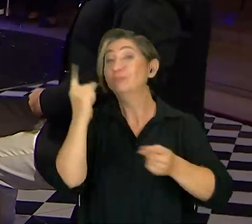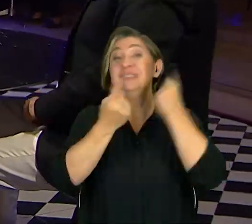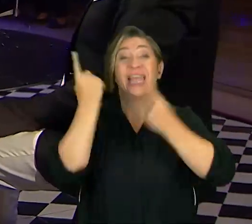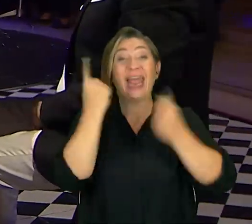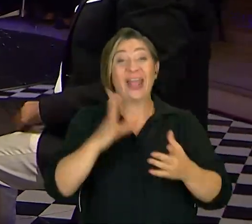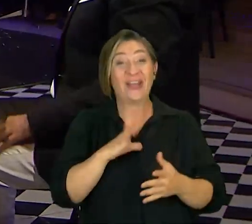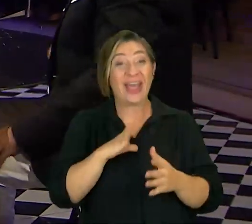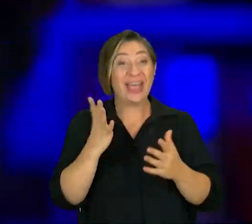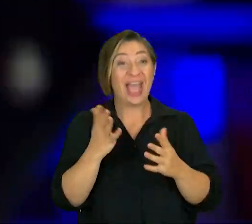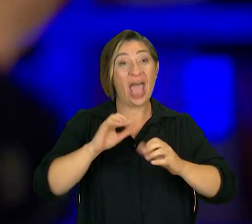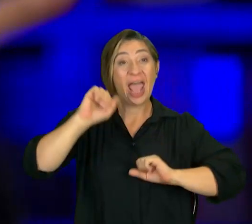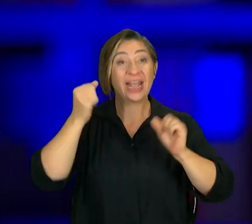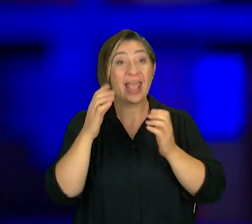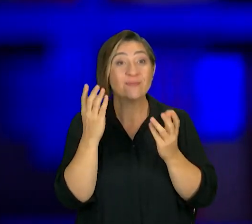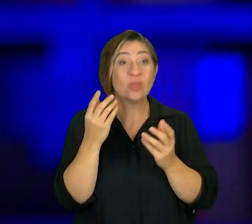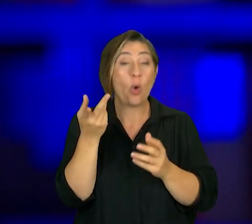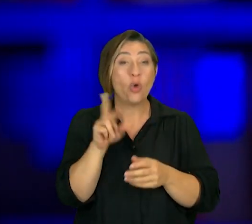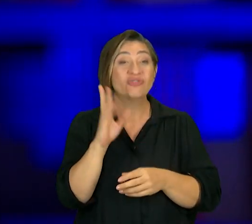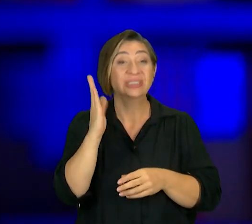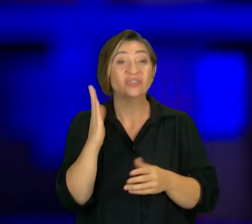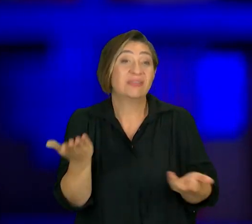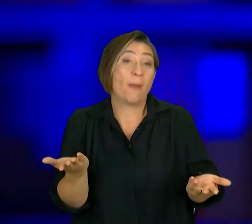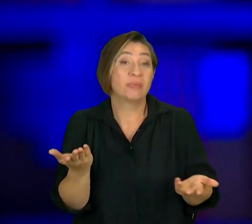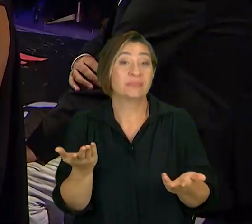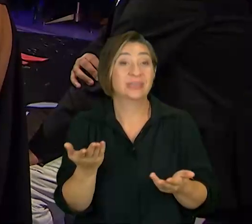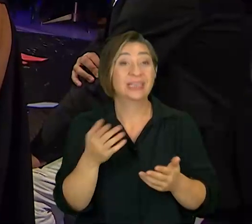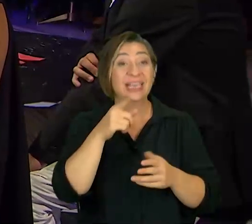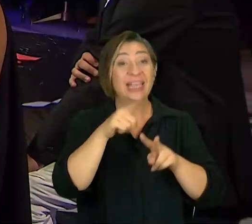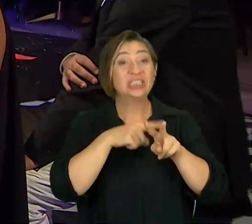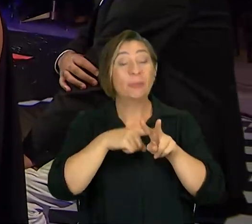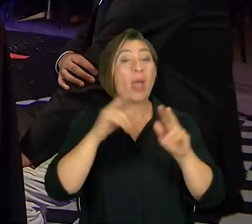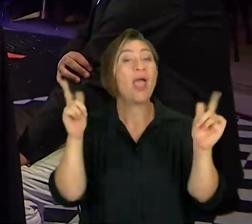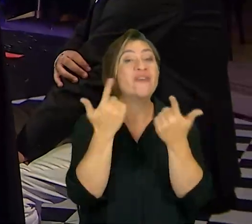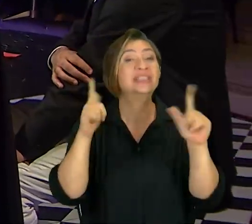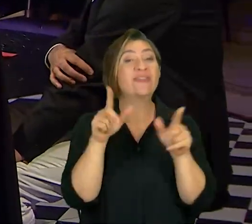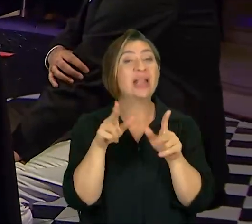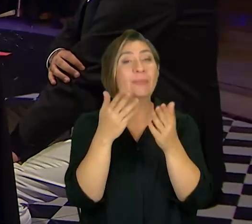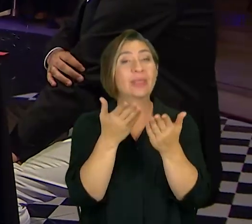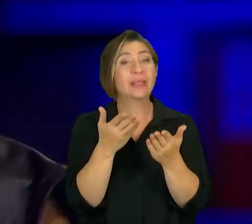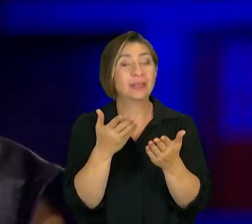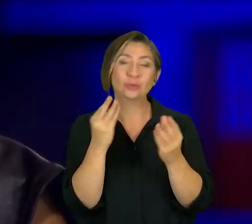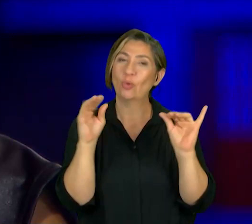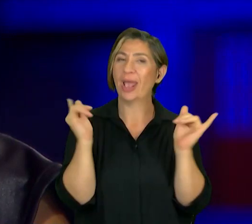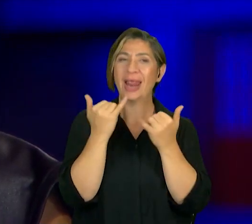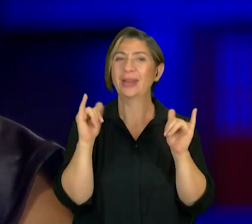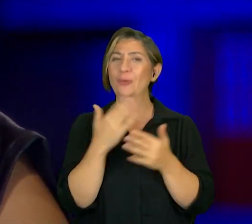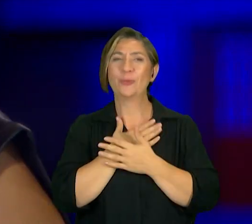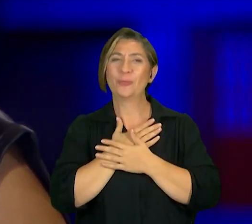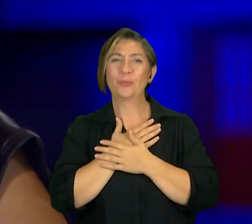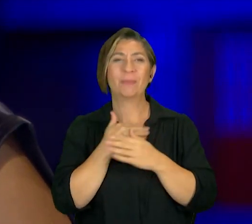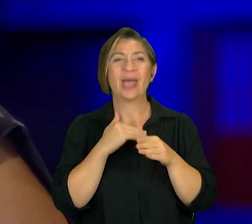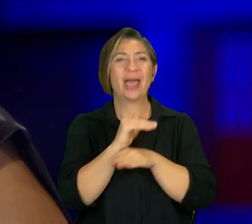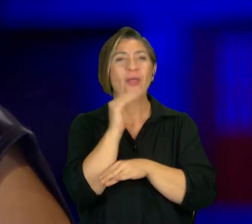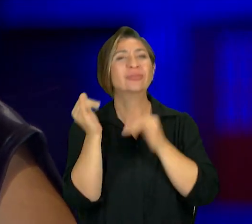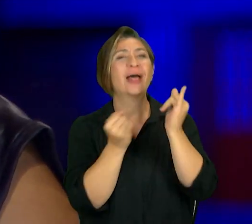şey ben var. Ben de sürekli bir hareket var. Öleceğiz gideceğiz ne yapayım ya? Yeşim karnaval gibi ya. Vallahi. Karnaval çok, evet bravo. Çok eğleniyorum. Bravo. Ya biz